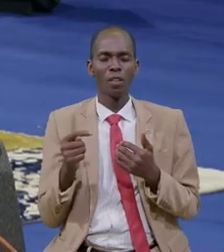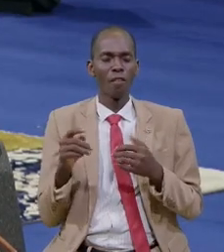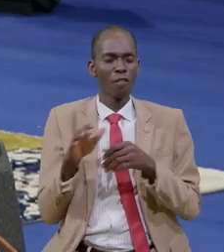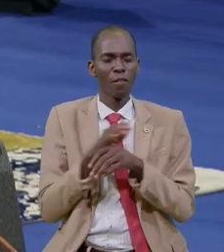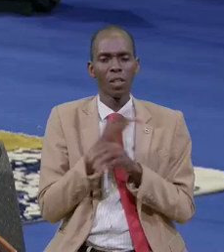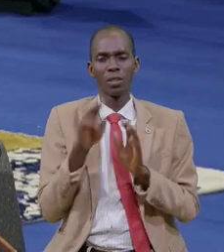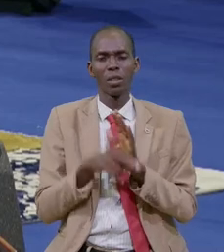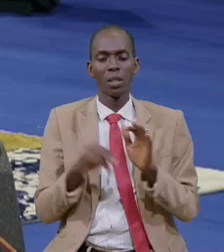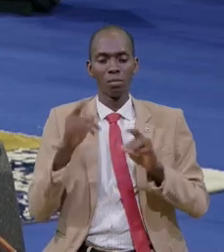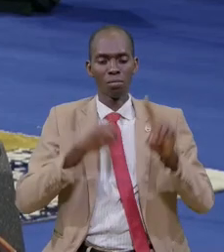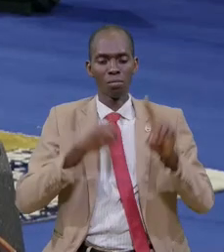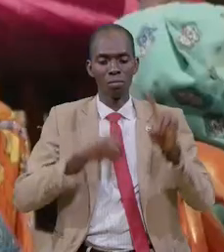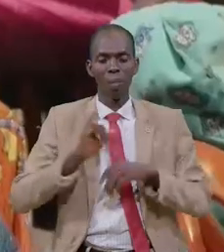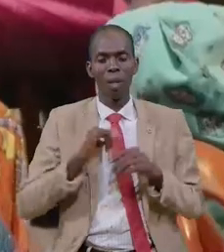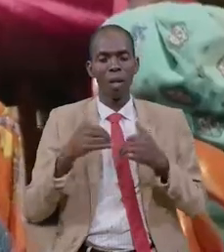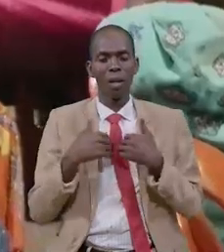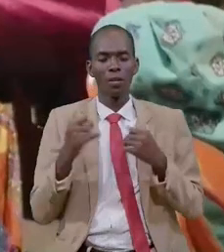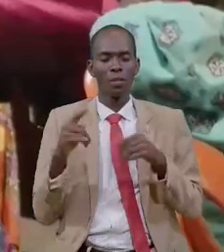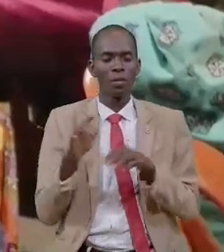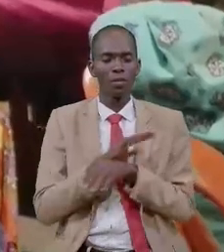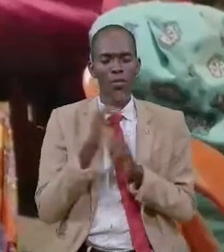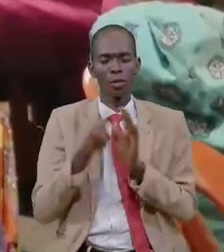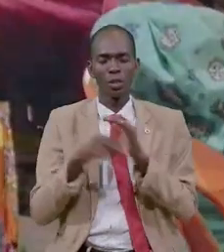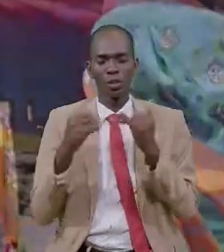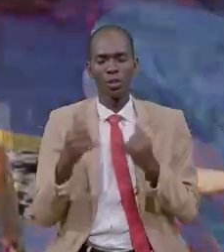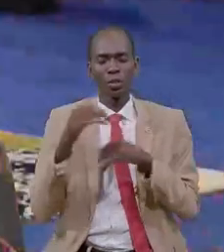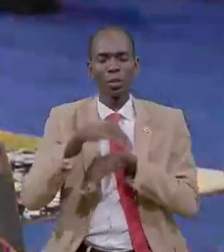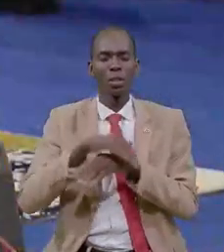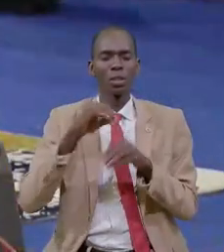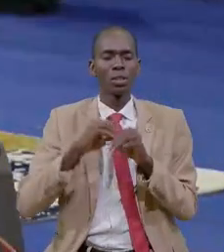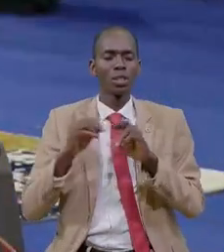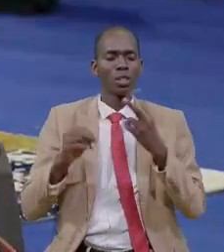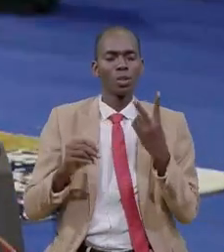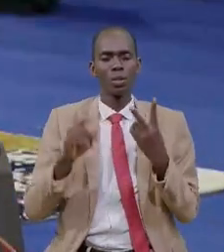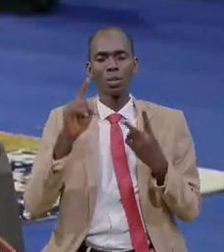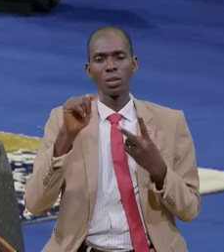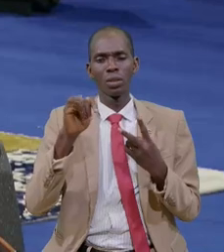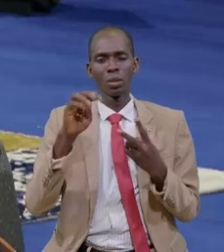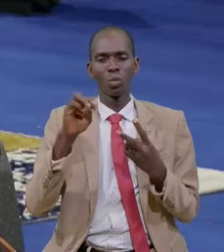J'ai la plénitude maintenant. Deuxième Timothée au chapitre 2,